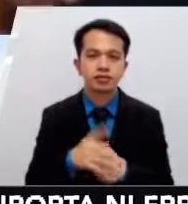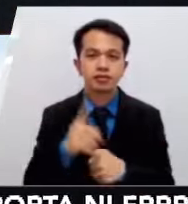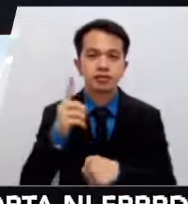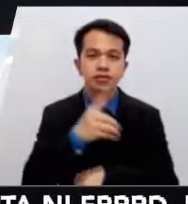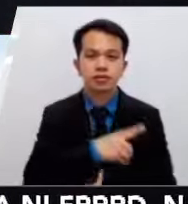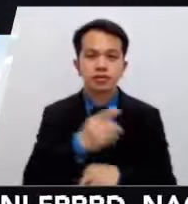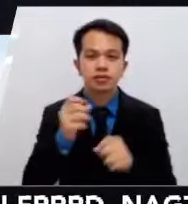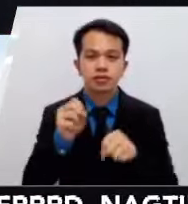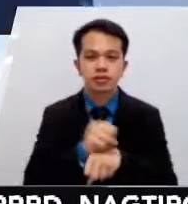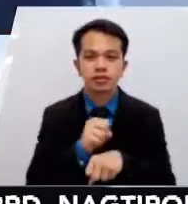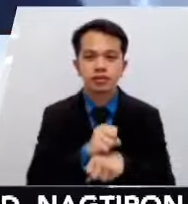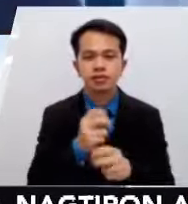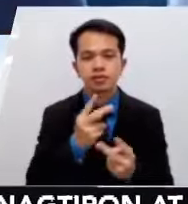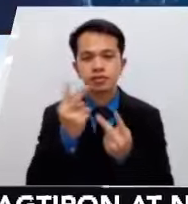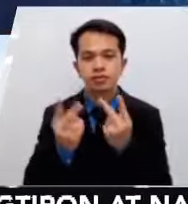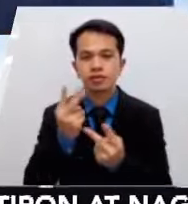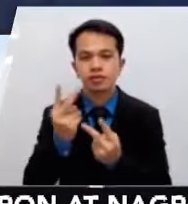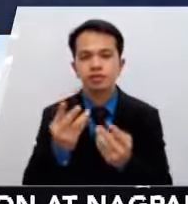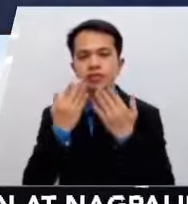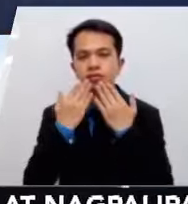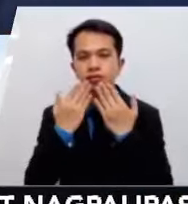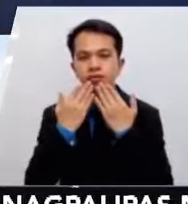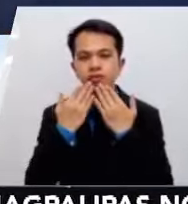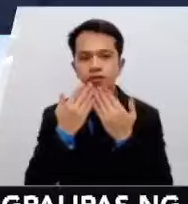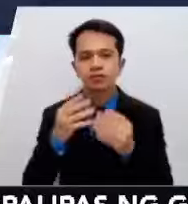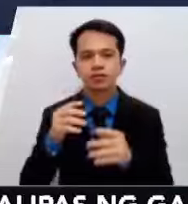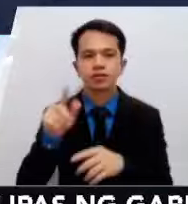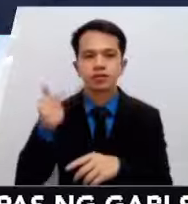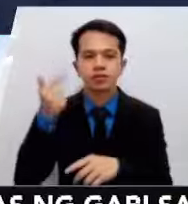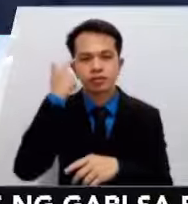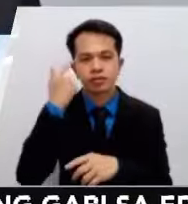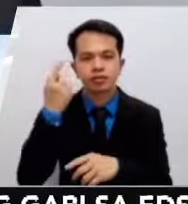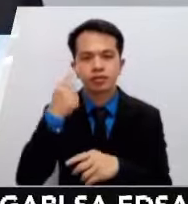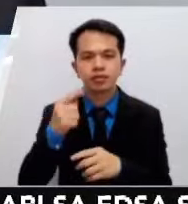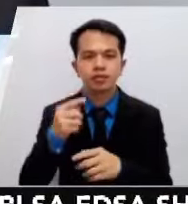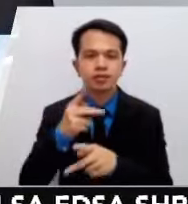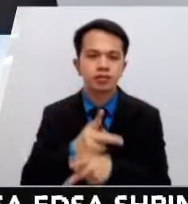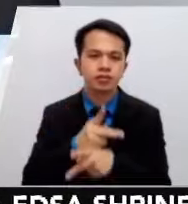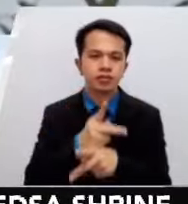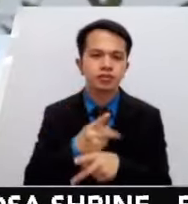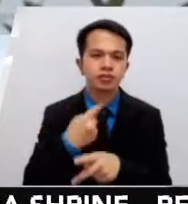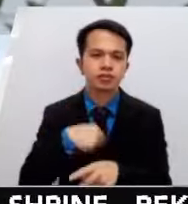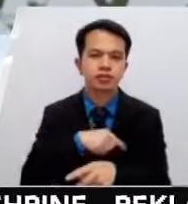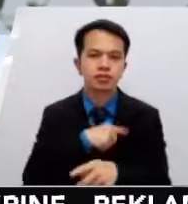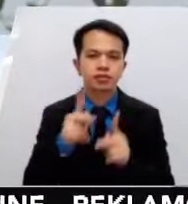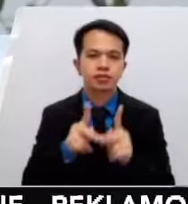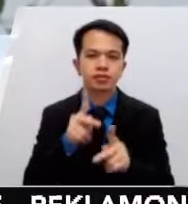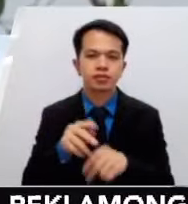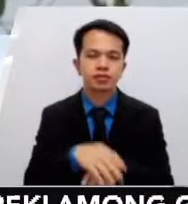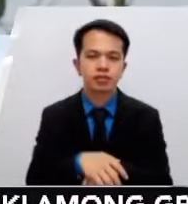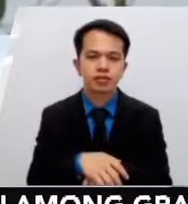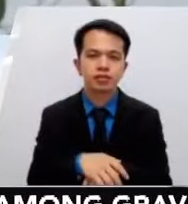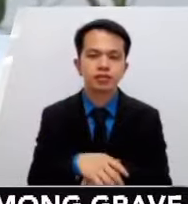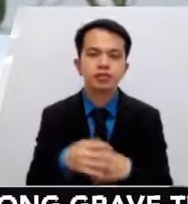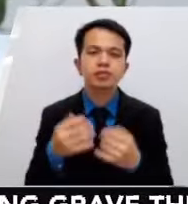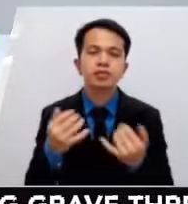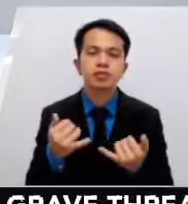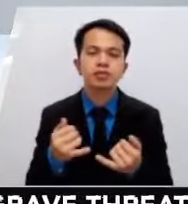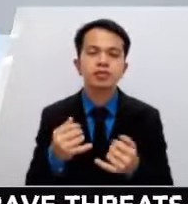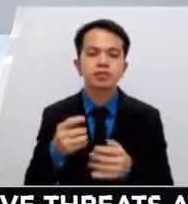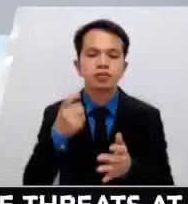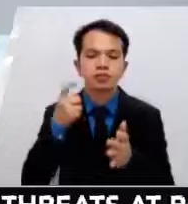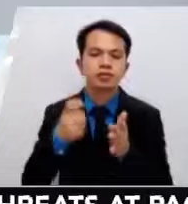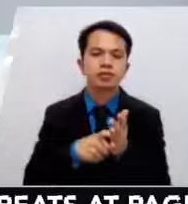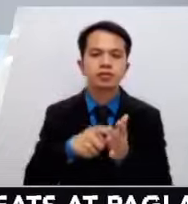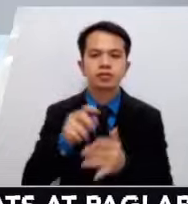Pangulo, pinasalamatan daw niya ang pamahalaan sa pangangalaga sa ating mga kababayan doon. Kinilala naman ng gobyerno ng UAE